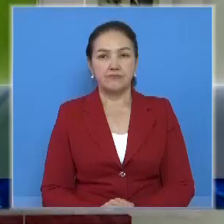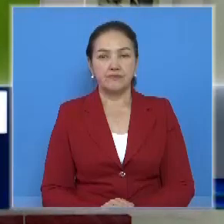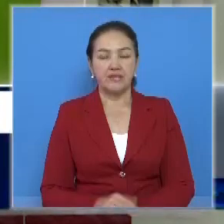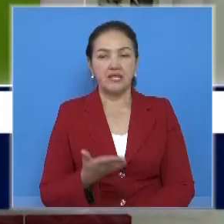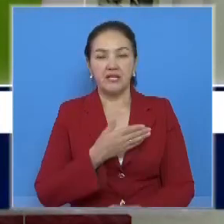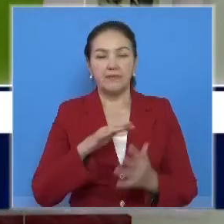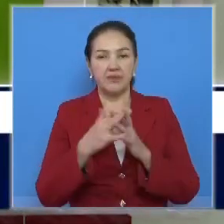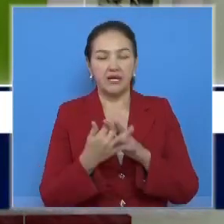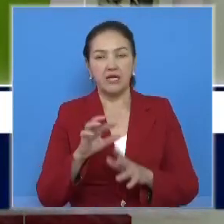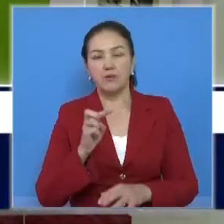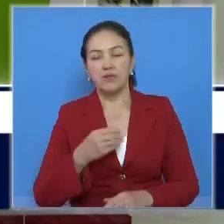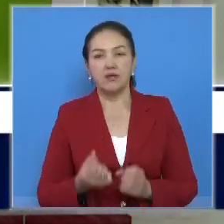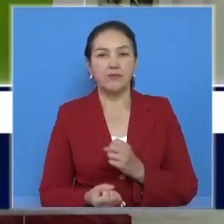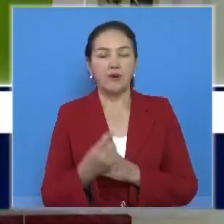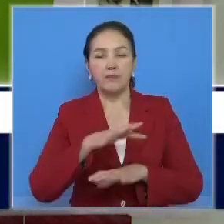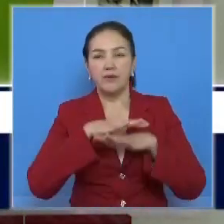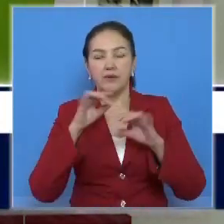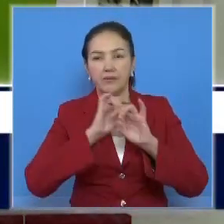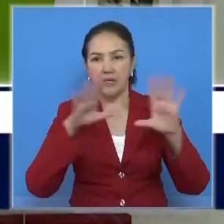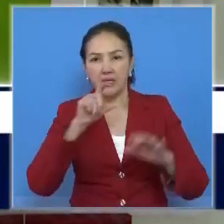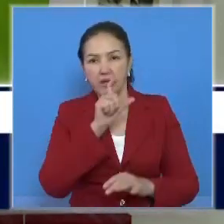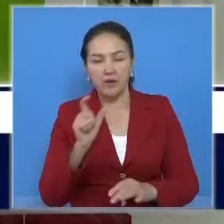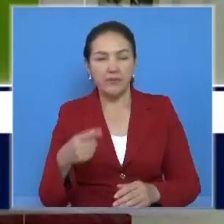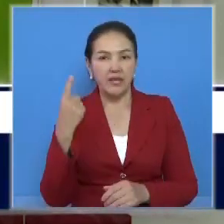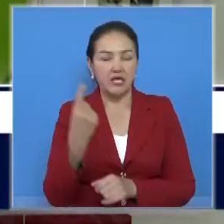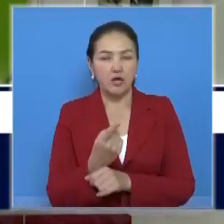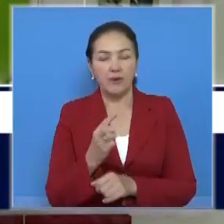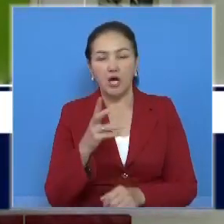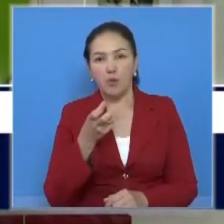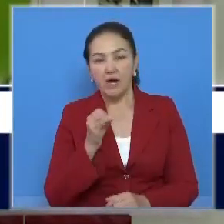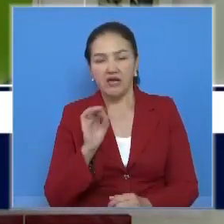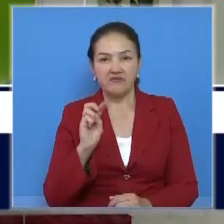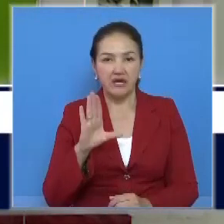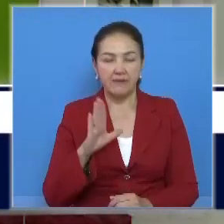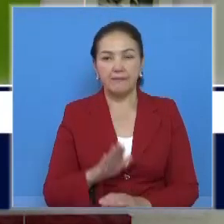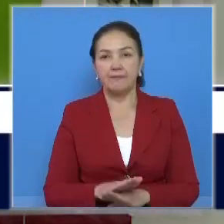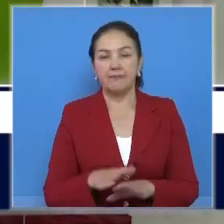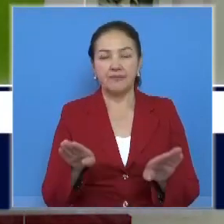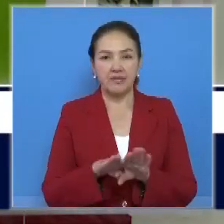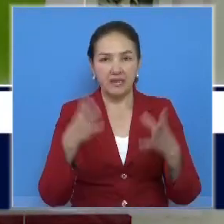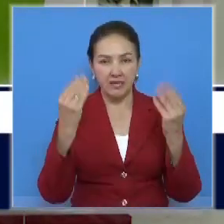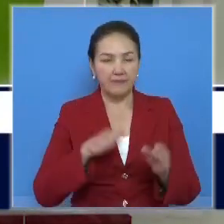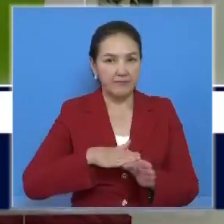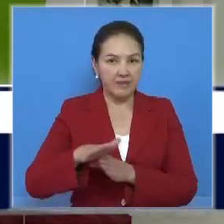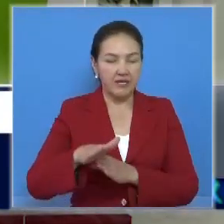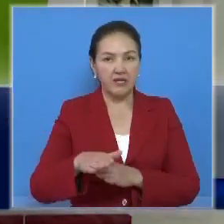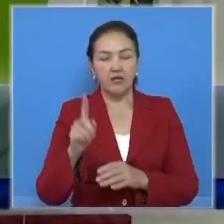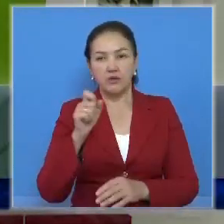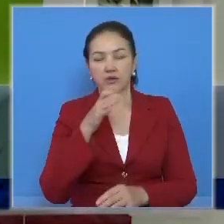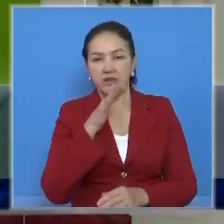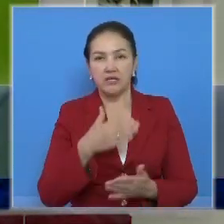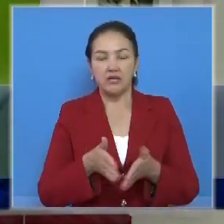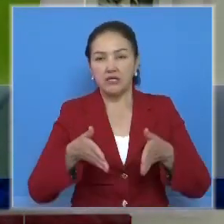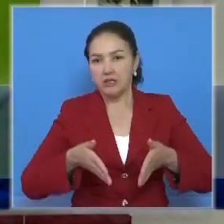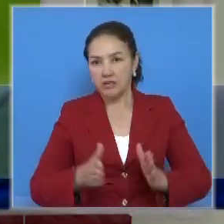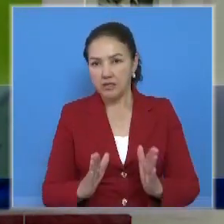Из нашего села Карабутак вышли очень много известных людей. Один из них – Нысаналы Жанбырбаев. В этот день исполнилось ровно 100 лет со дня